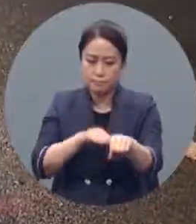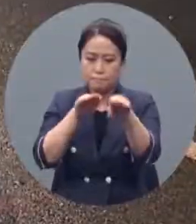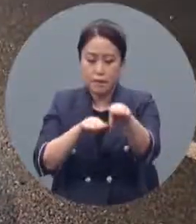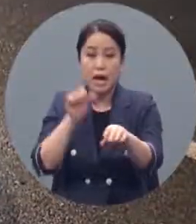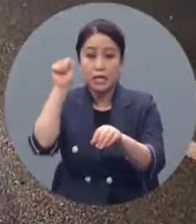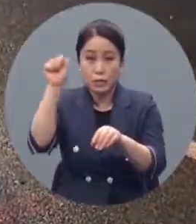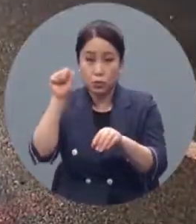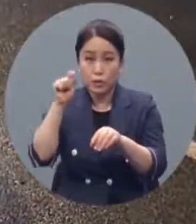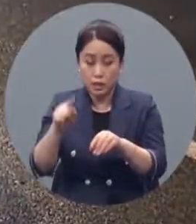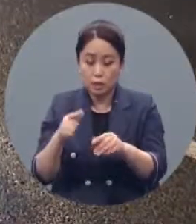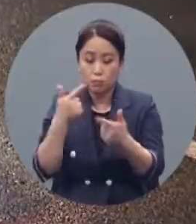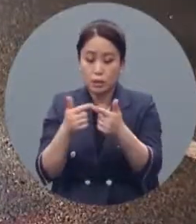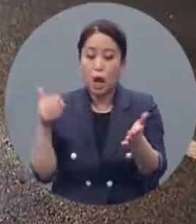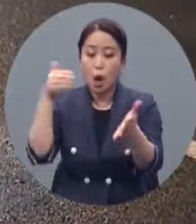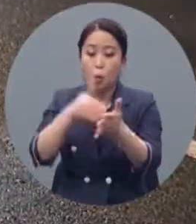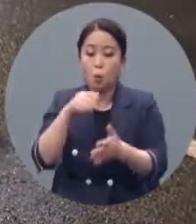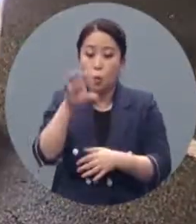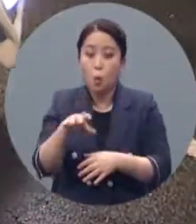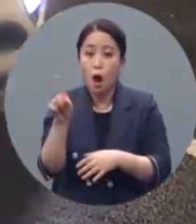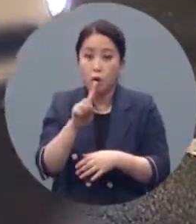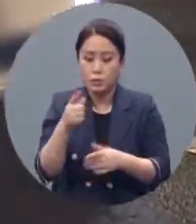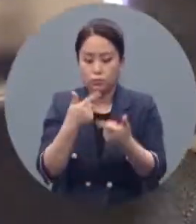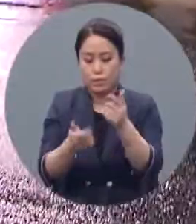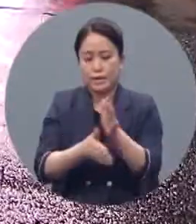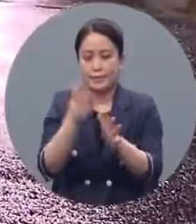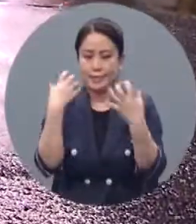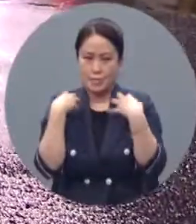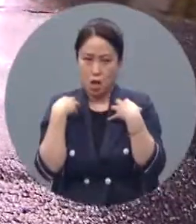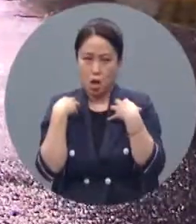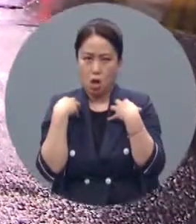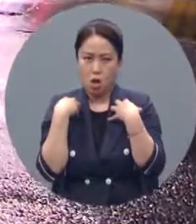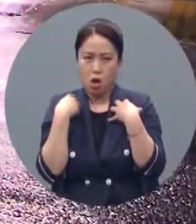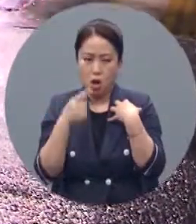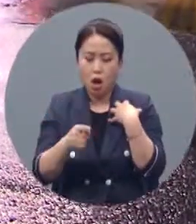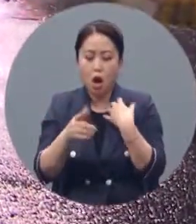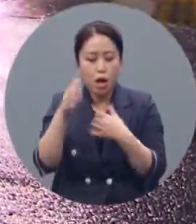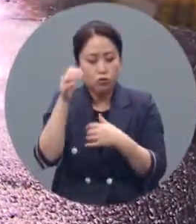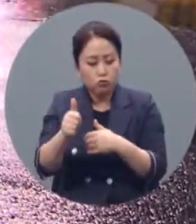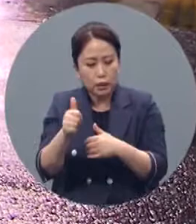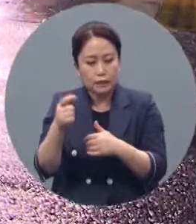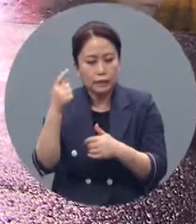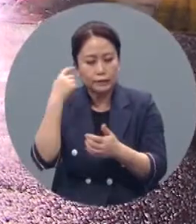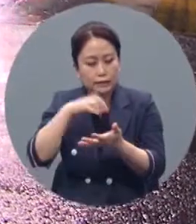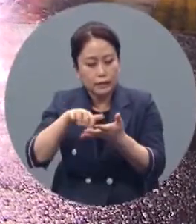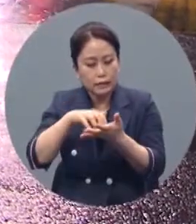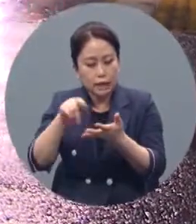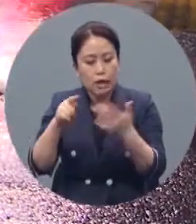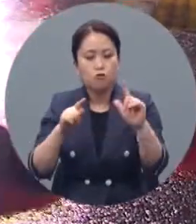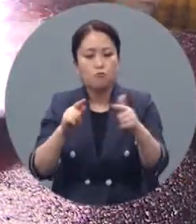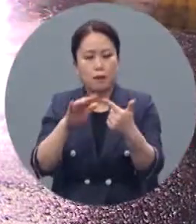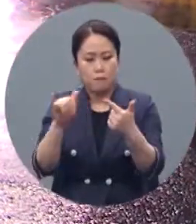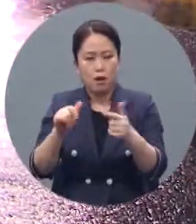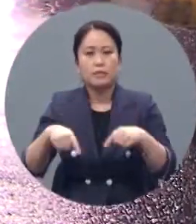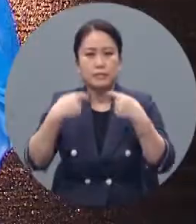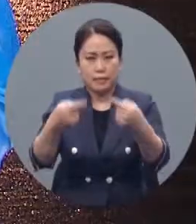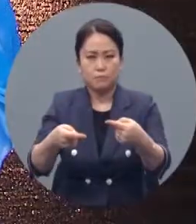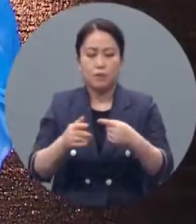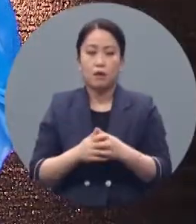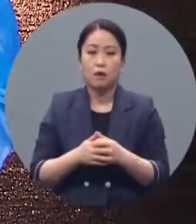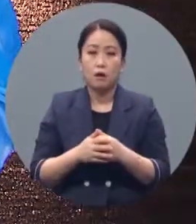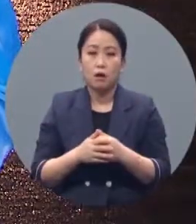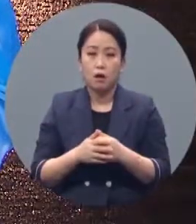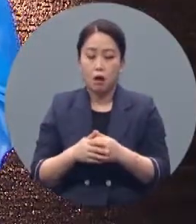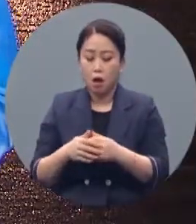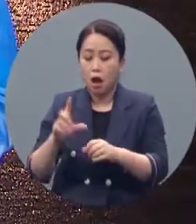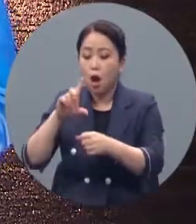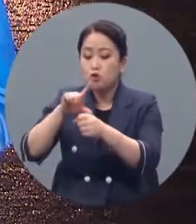종착지는 부산시청. 주최 측 추산으론 600여 명이 어젯밤 차량 시위에 참여했습니다. 비수도권에서